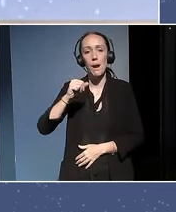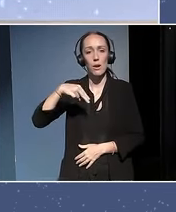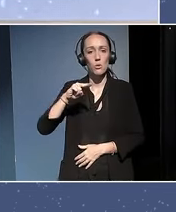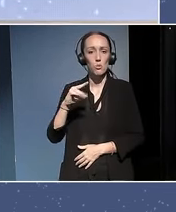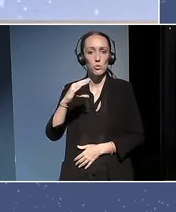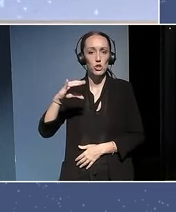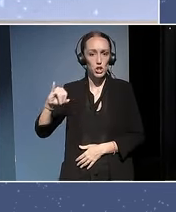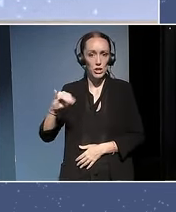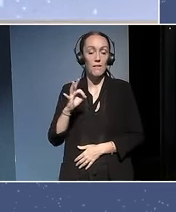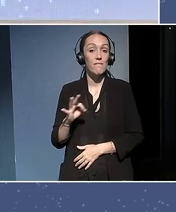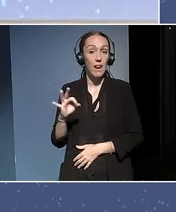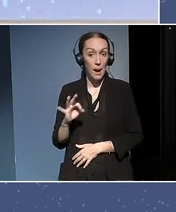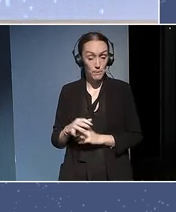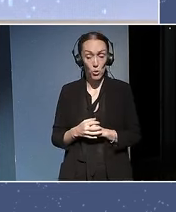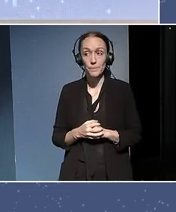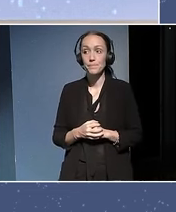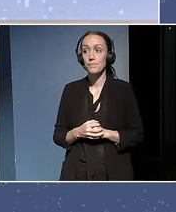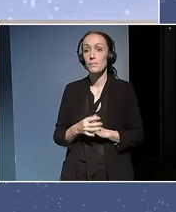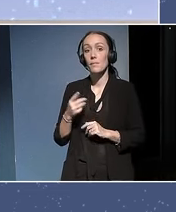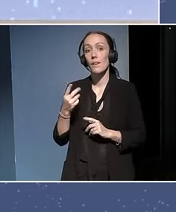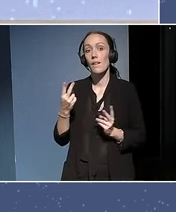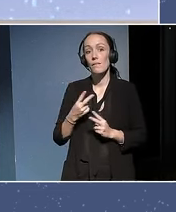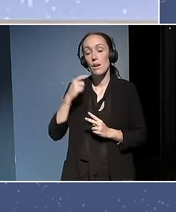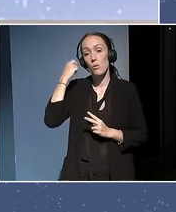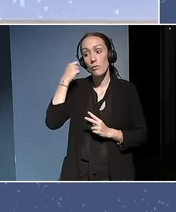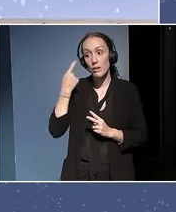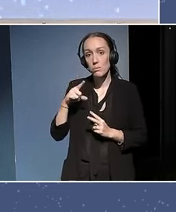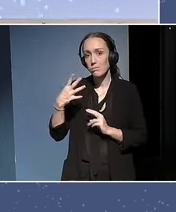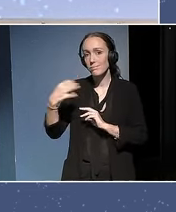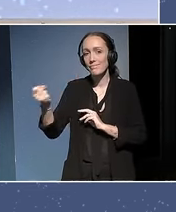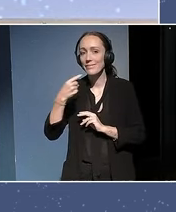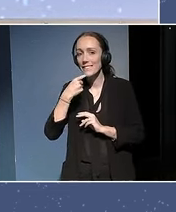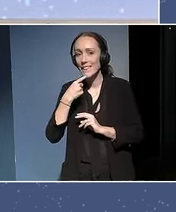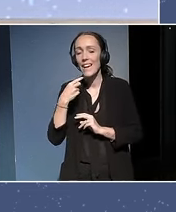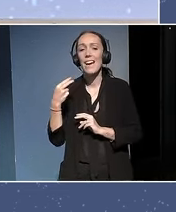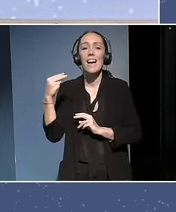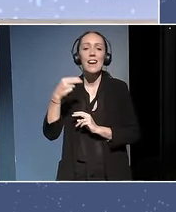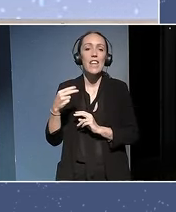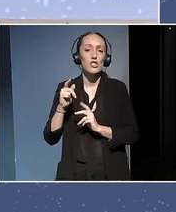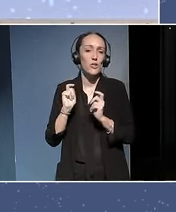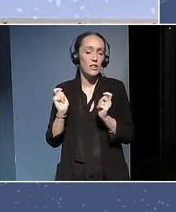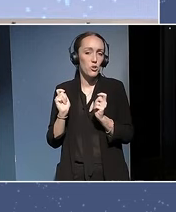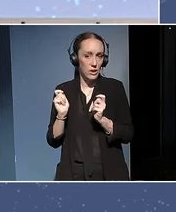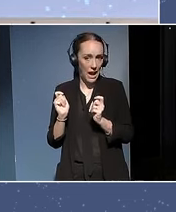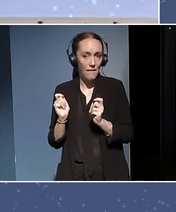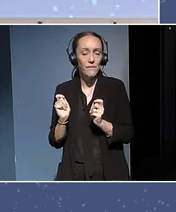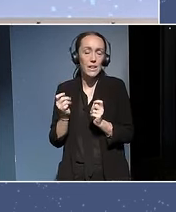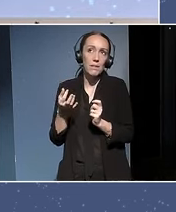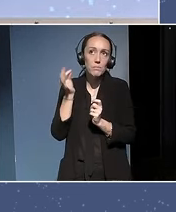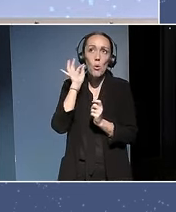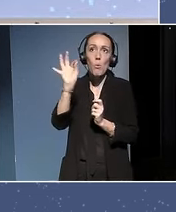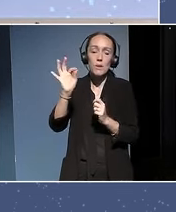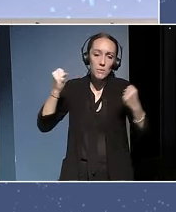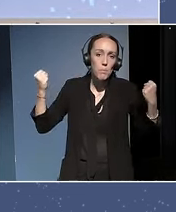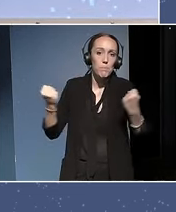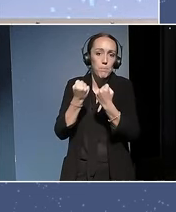Manucci tanto che questo video poi se l'è preso National Geographic per promuovere la scoperta ulteriore sul